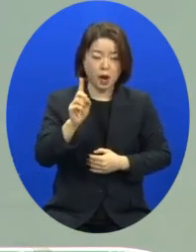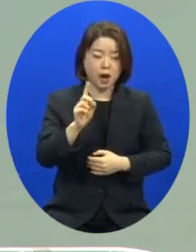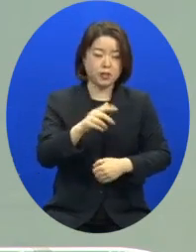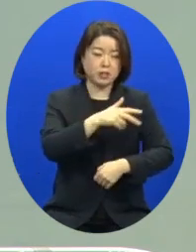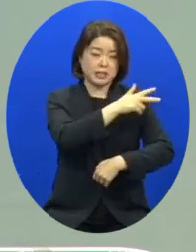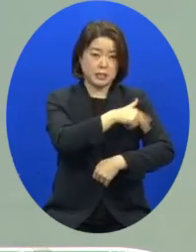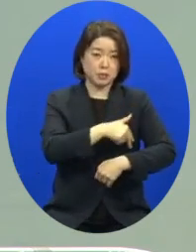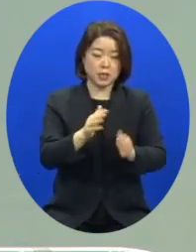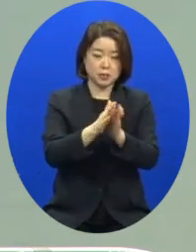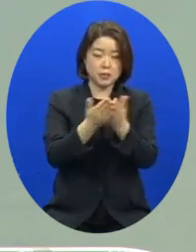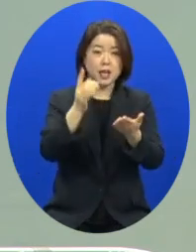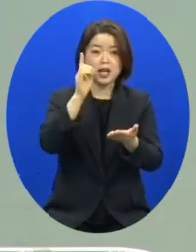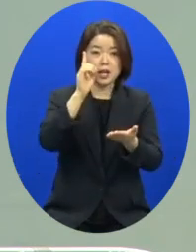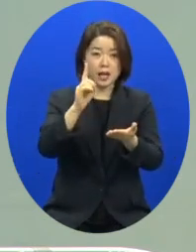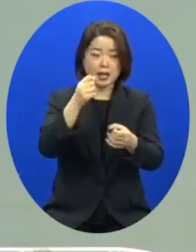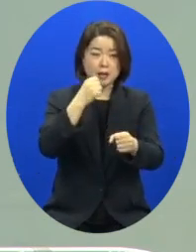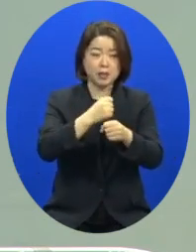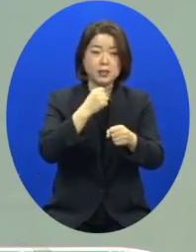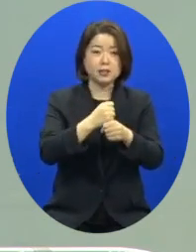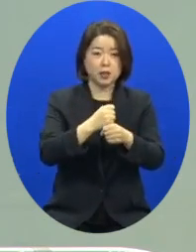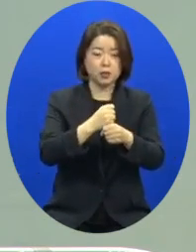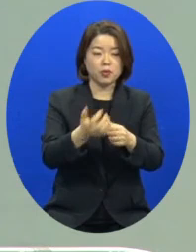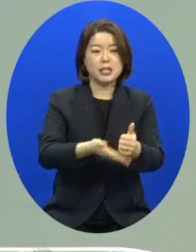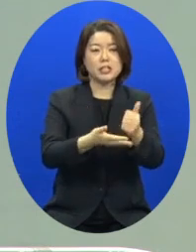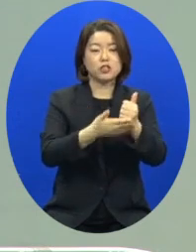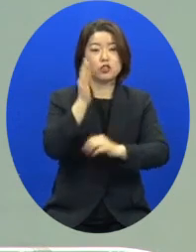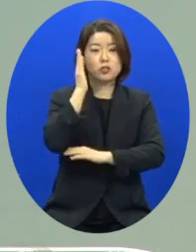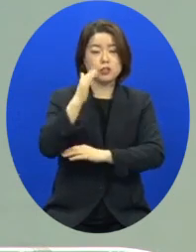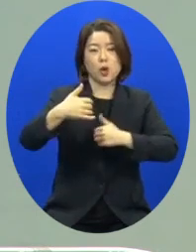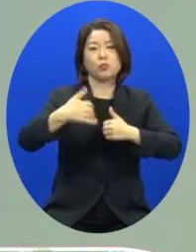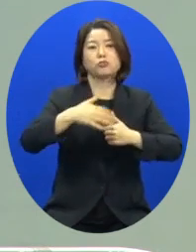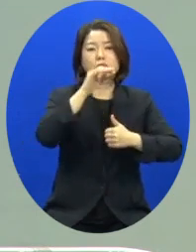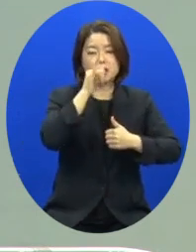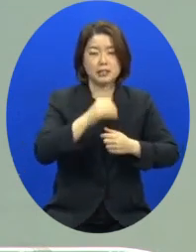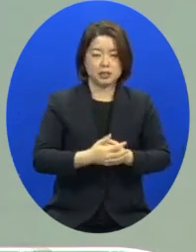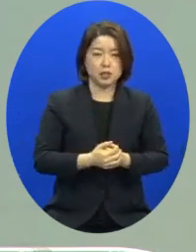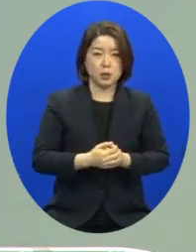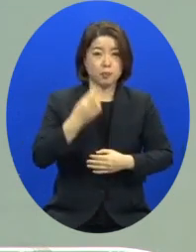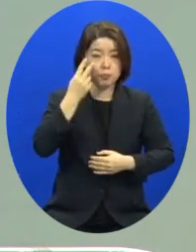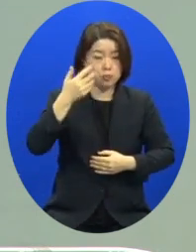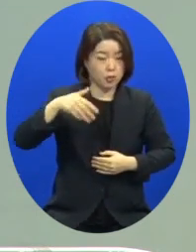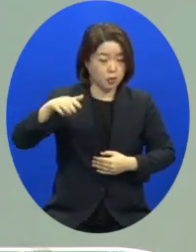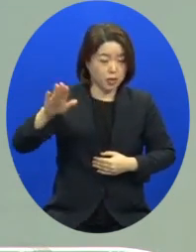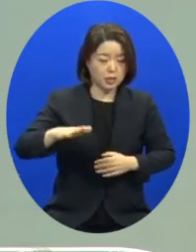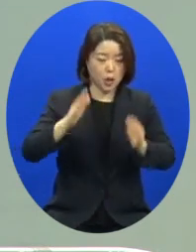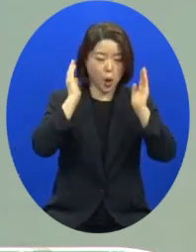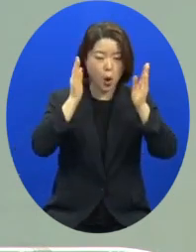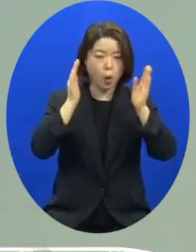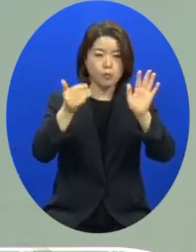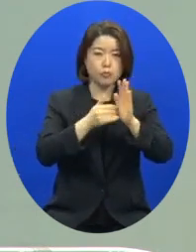하나 출간을 하신다고 추천사를 부탁해 오셨습니다. 미국에 가서 공부해서